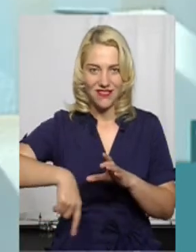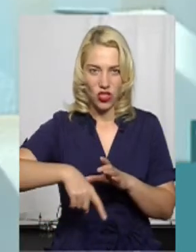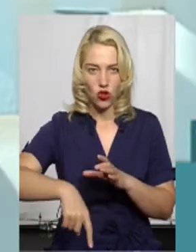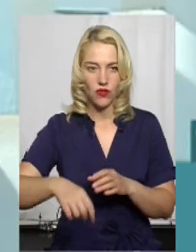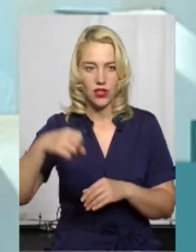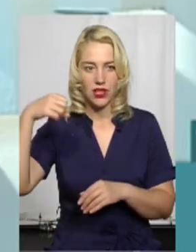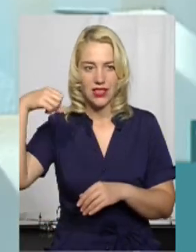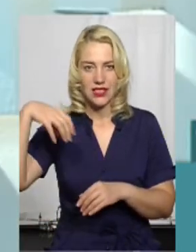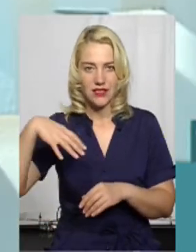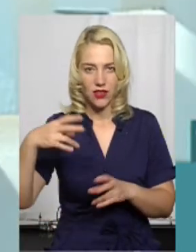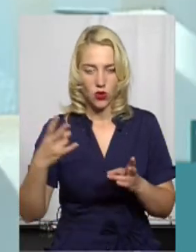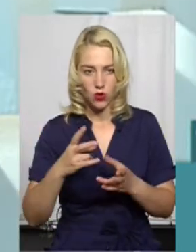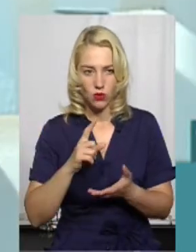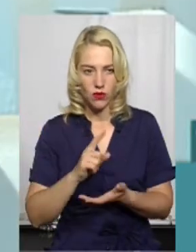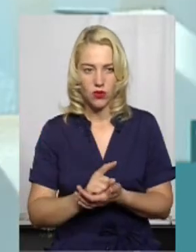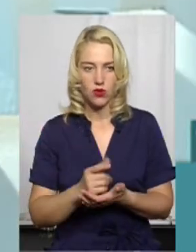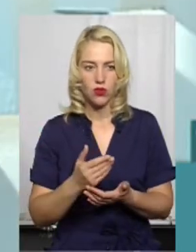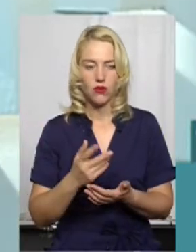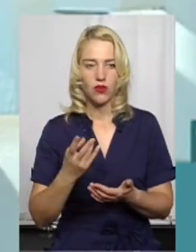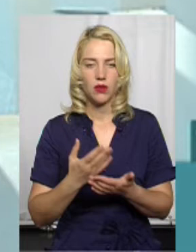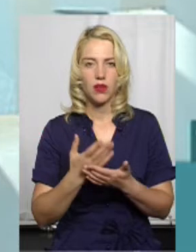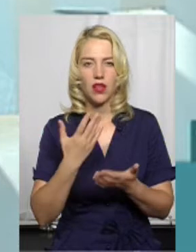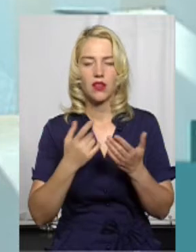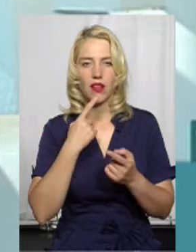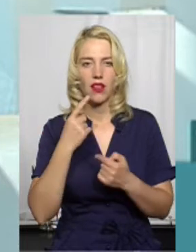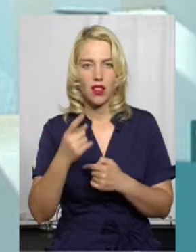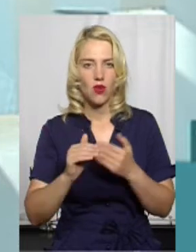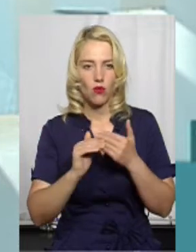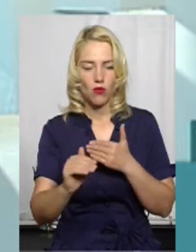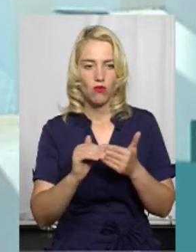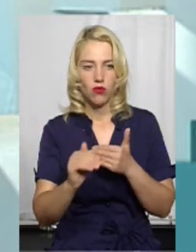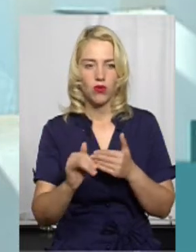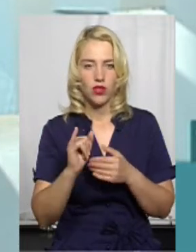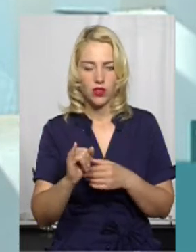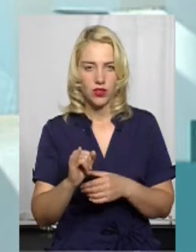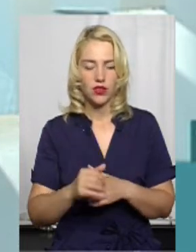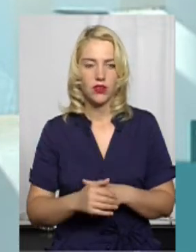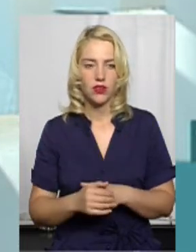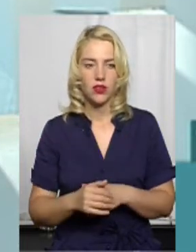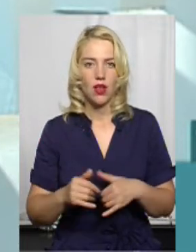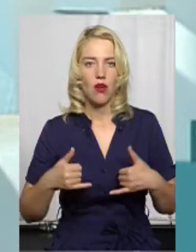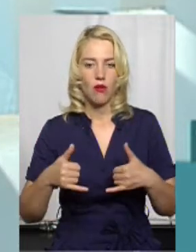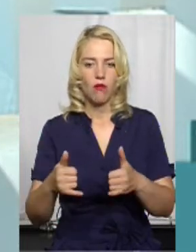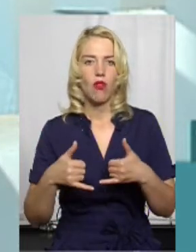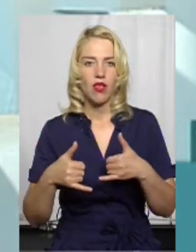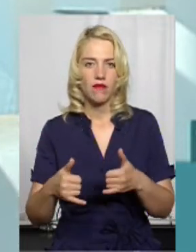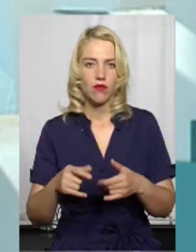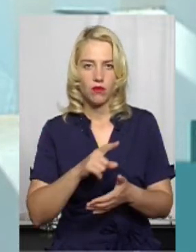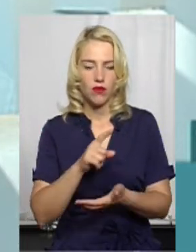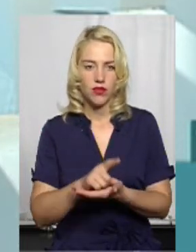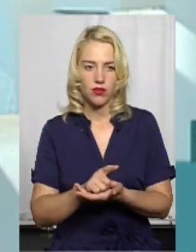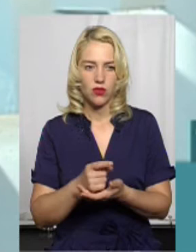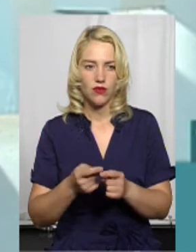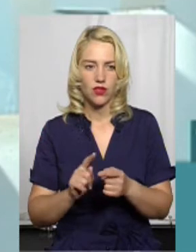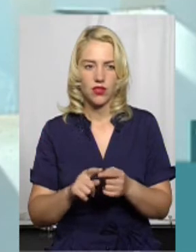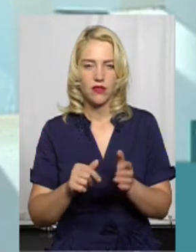світло, підведення світла, якщо десь далеко в полі. Ну і полив обов'язковий.